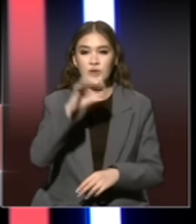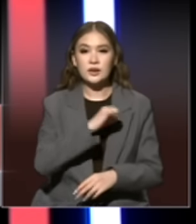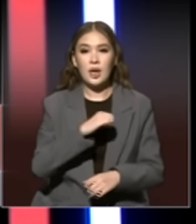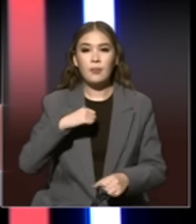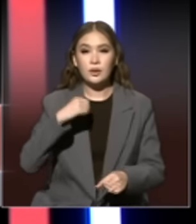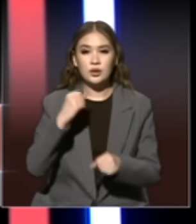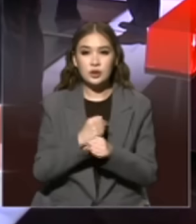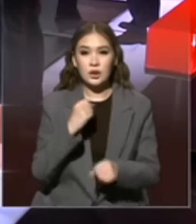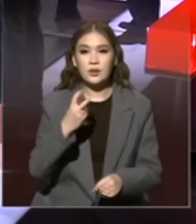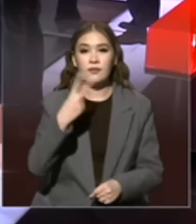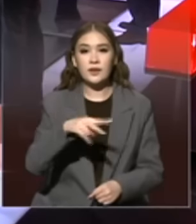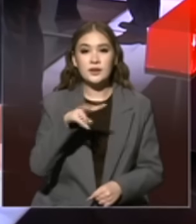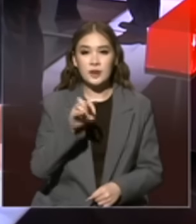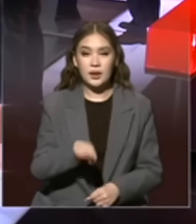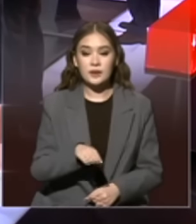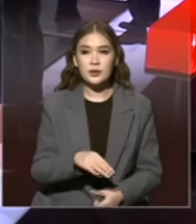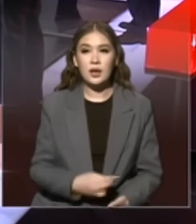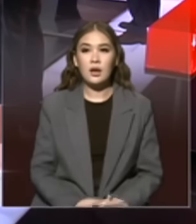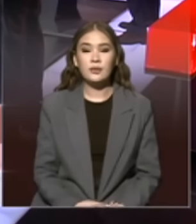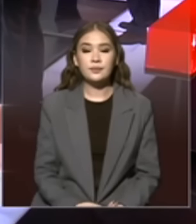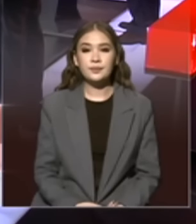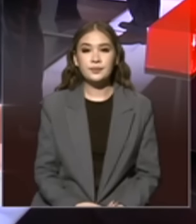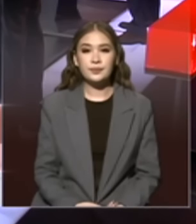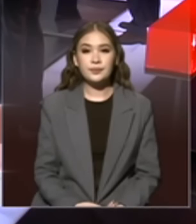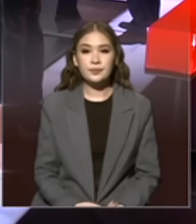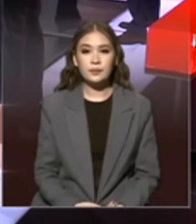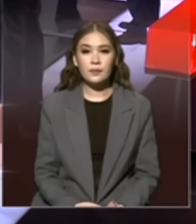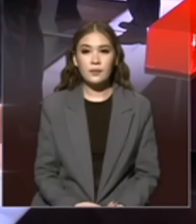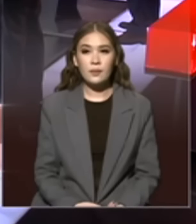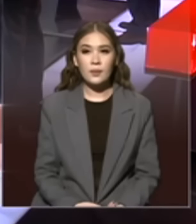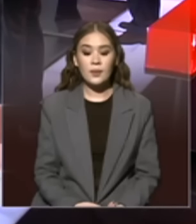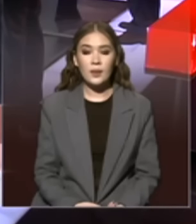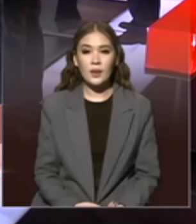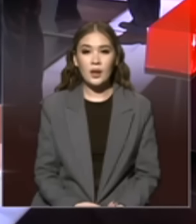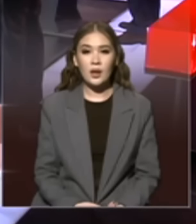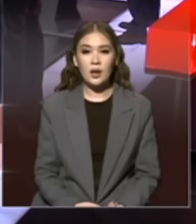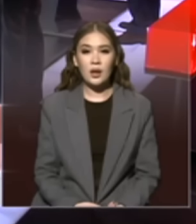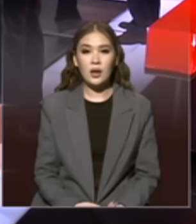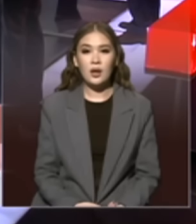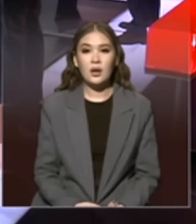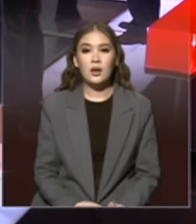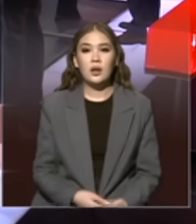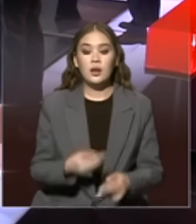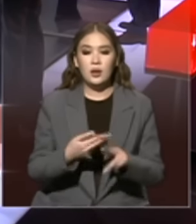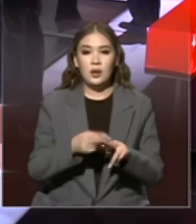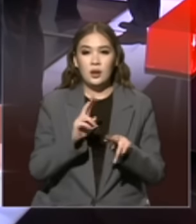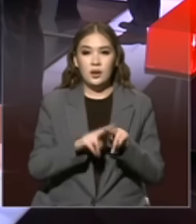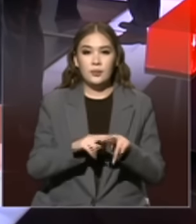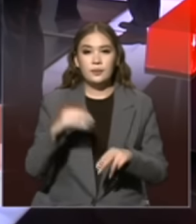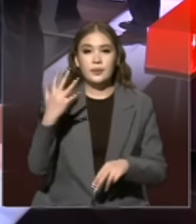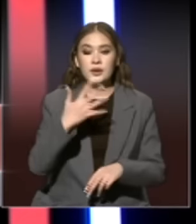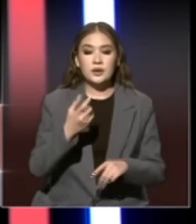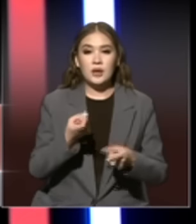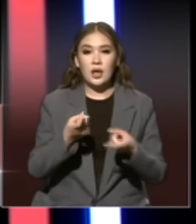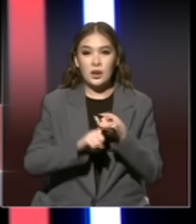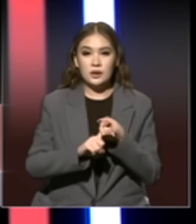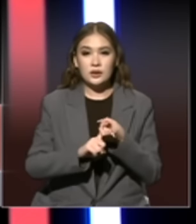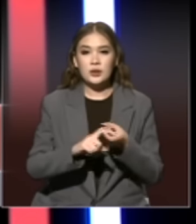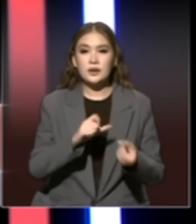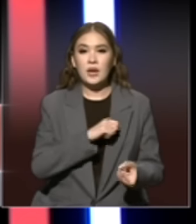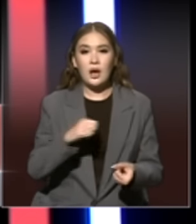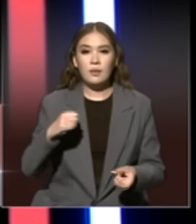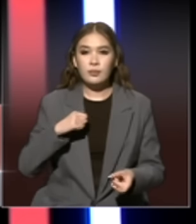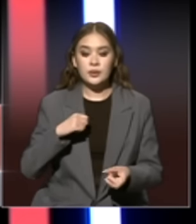қатаң жаза 20 жыл. Иә. Yeah. Енді қараңыз мінекей. 20 жыл бөлігі 5-ші тармағы бойынша ең қатаң жаза